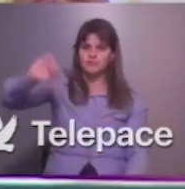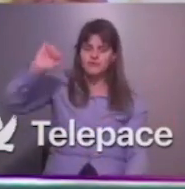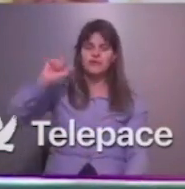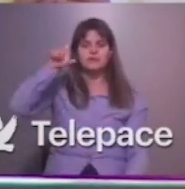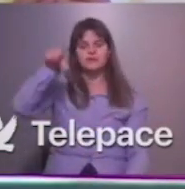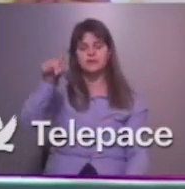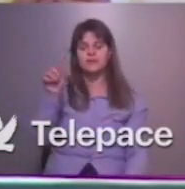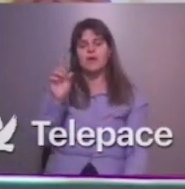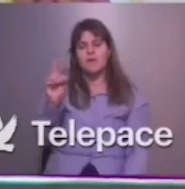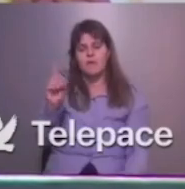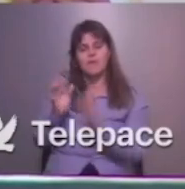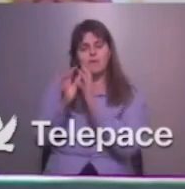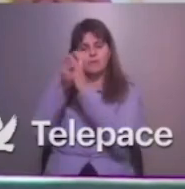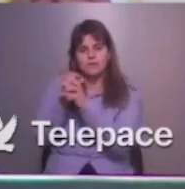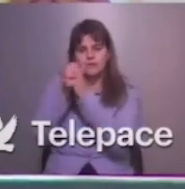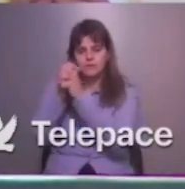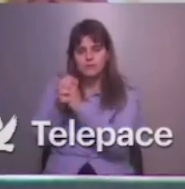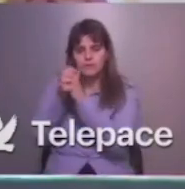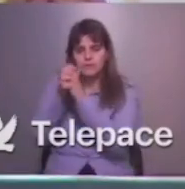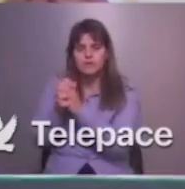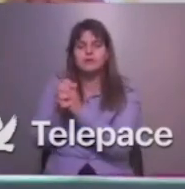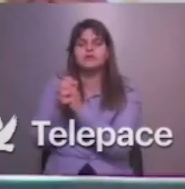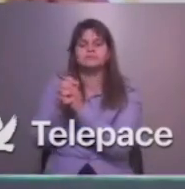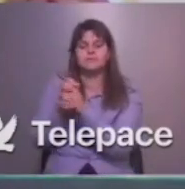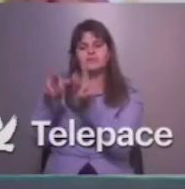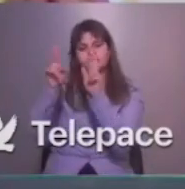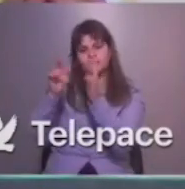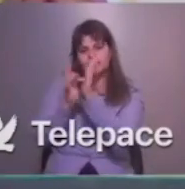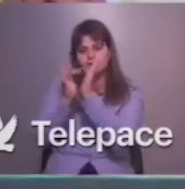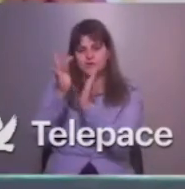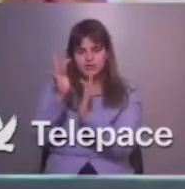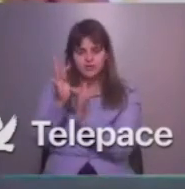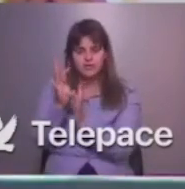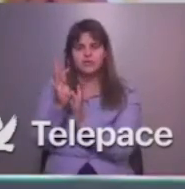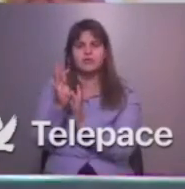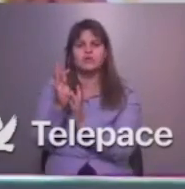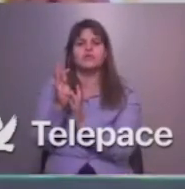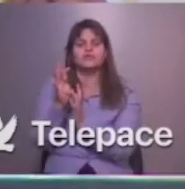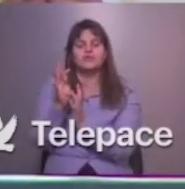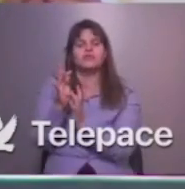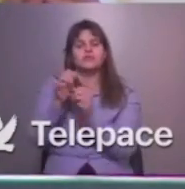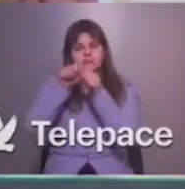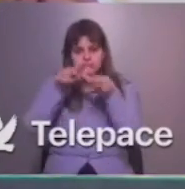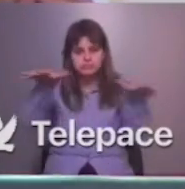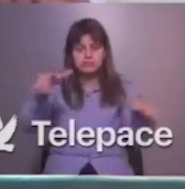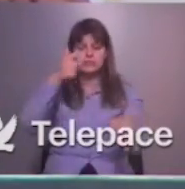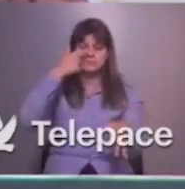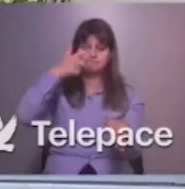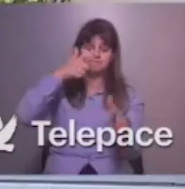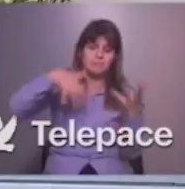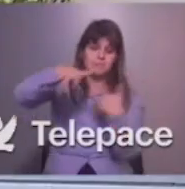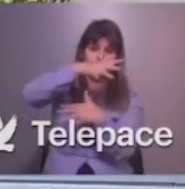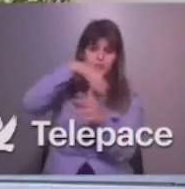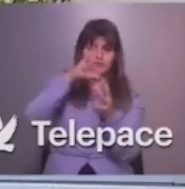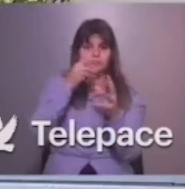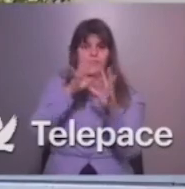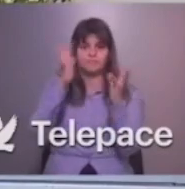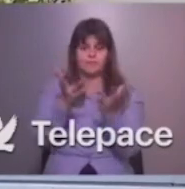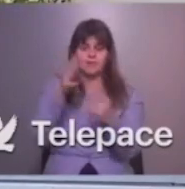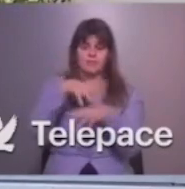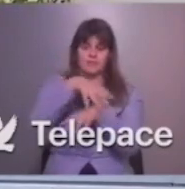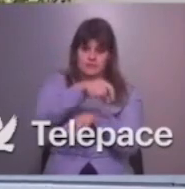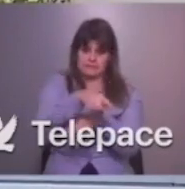l'esempio, li infiamma col suo amore, li sostiene con la preghiera incessante,